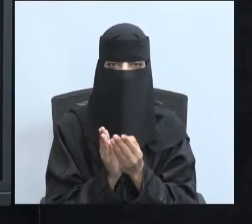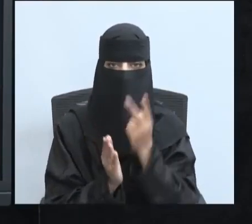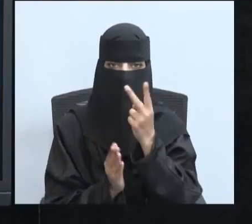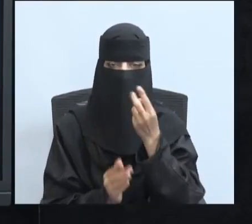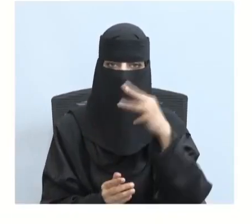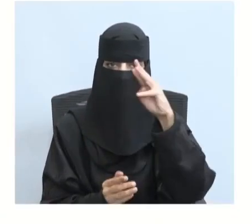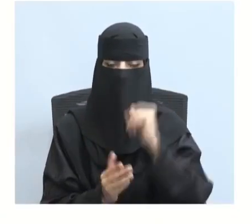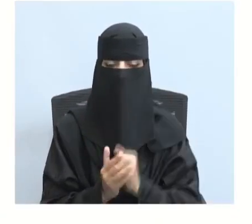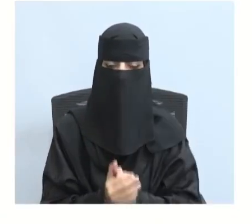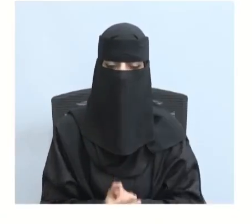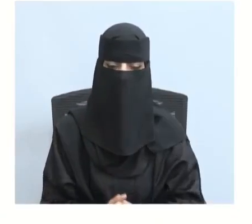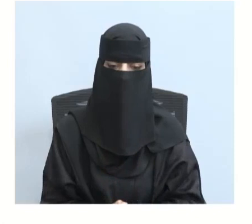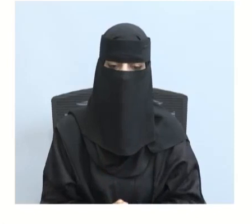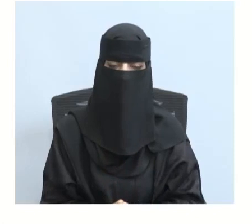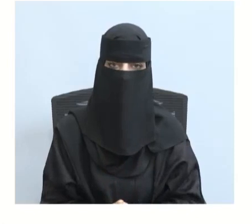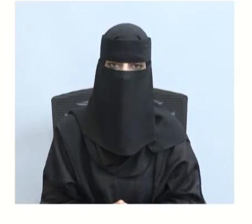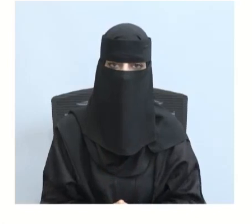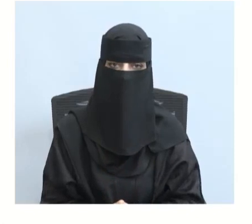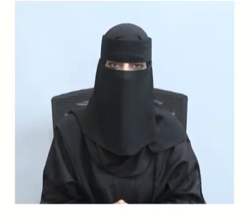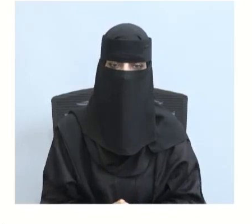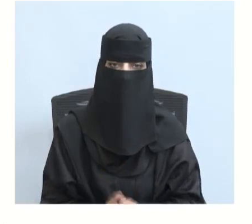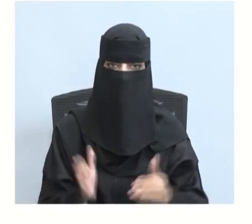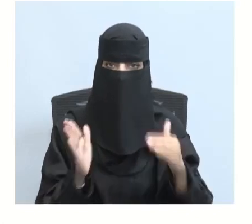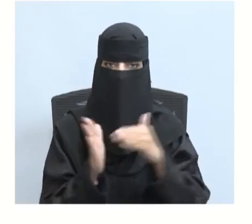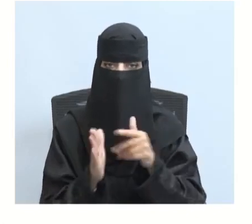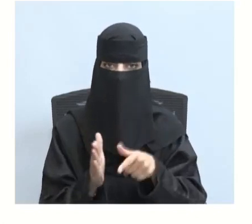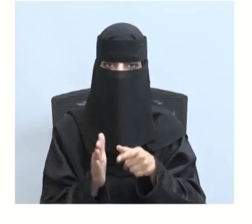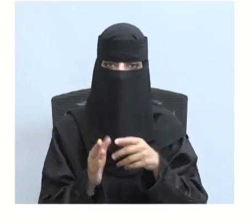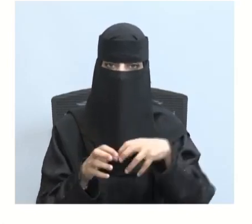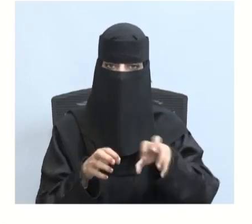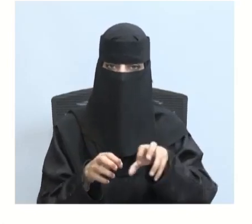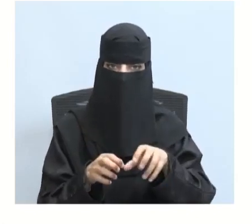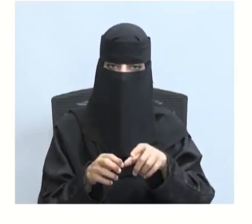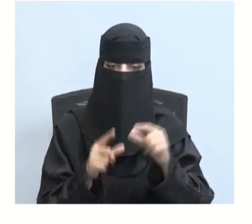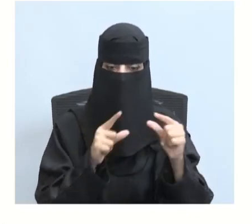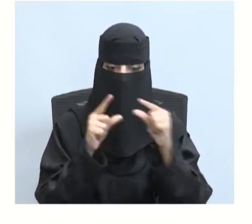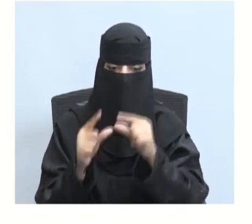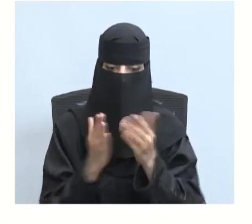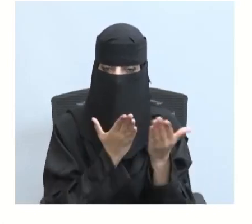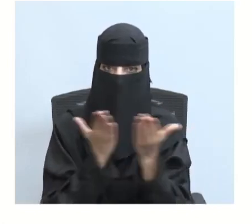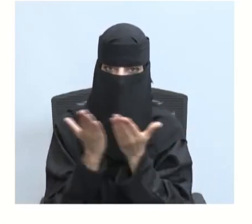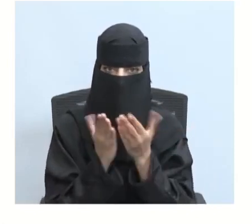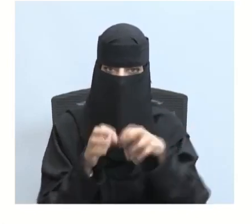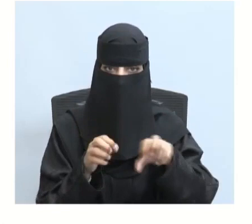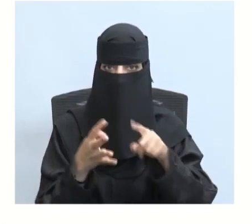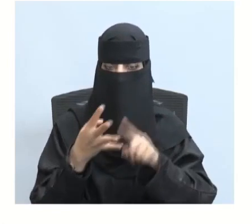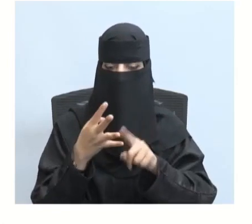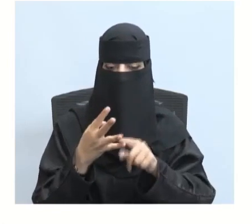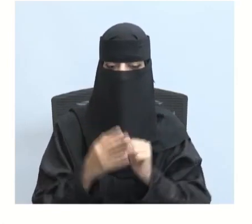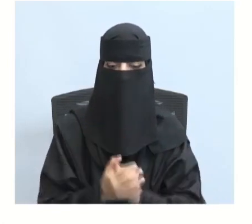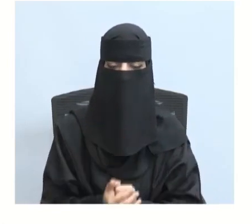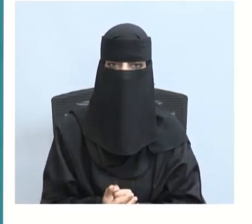الثاني متوسط نختم هذا الفصل بدليل مراجعه الفصل